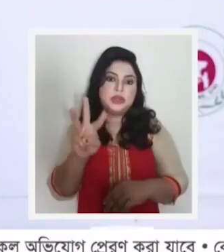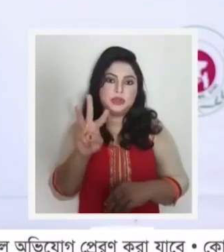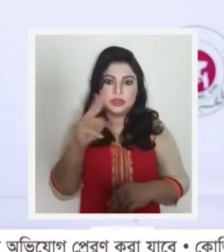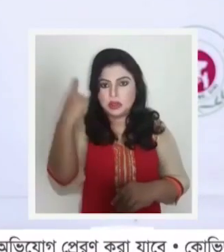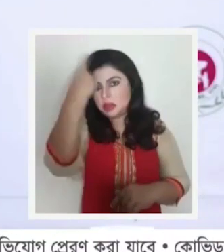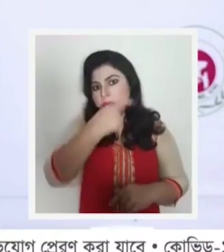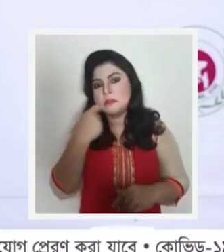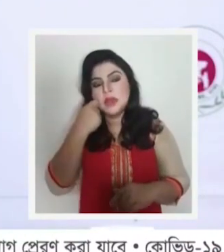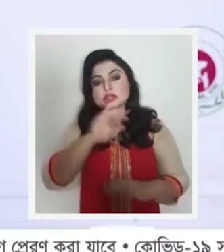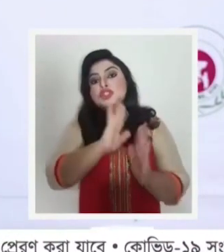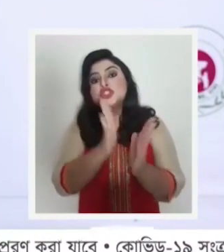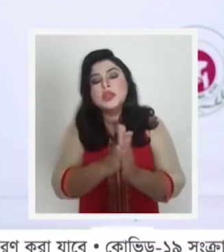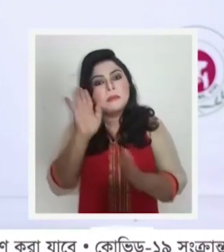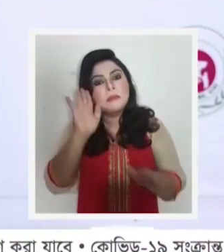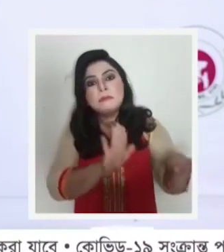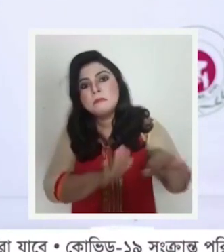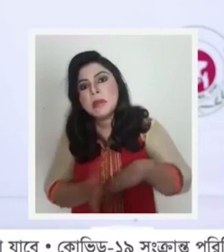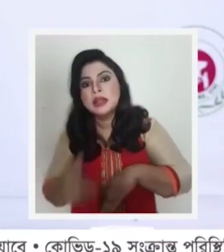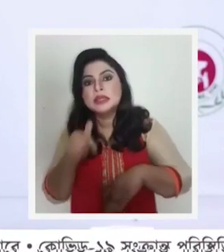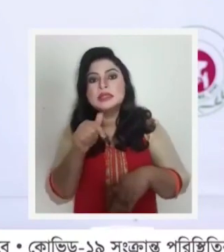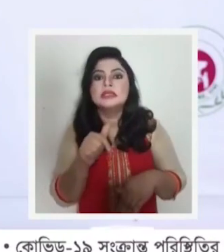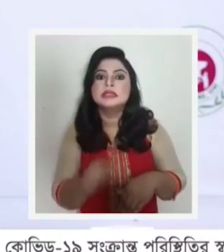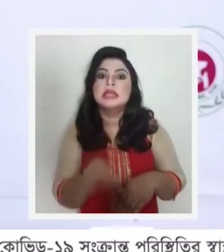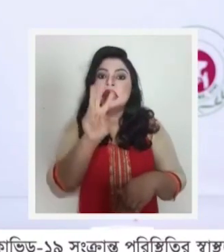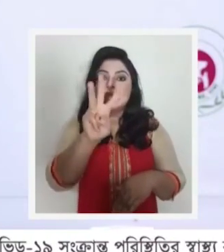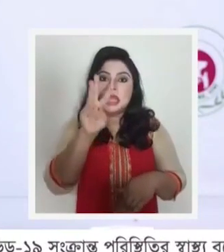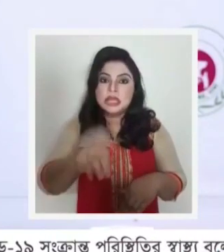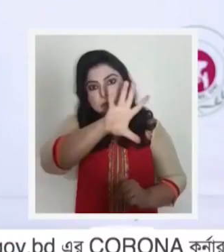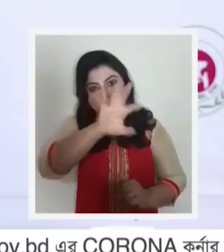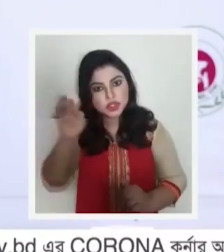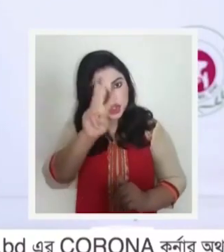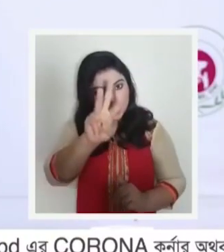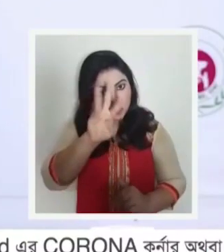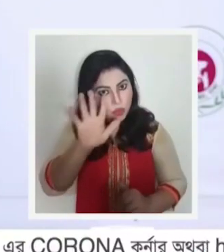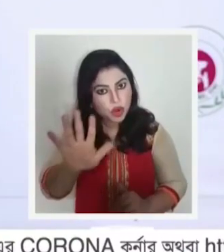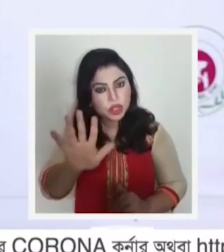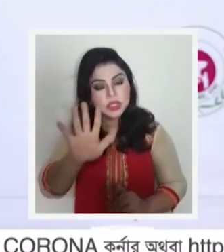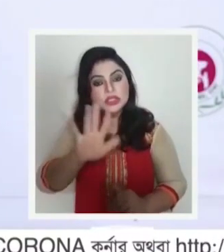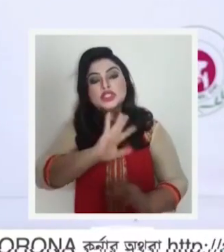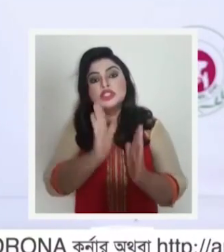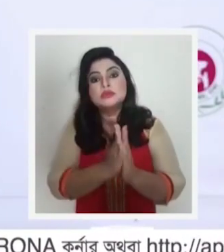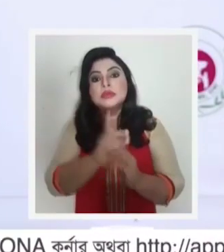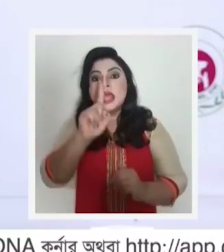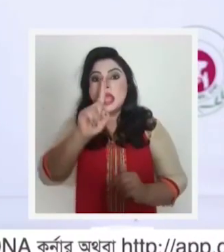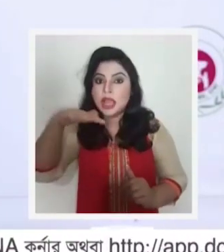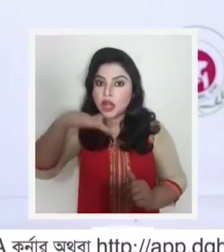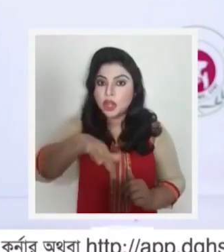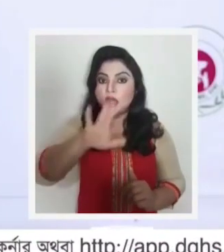20.46%। গত 24 ঘন্টায় কোভিড-19 আক্রান্ত হয়ে মৃত্যুবরণ করেছেন 33 জন। গত 24 ঘন্টায় সুস্থ হয়েছে